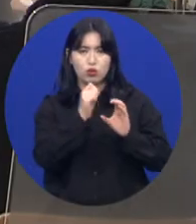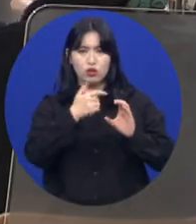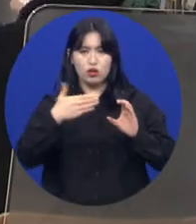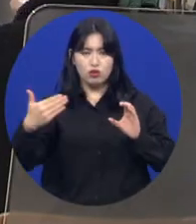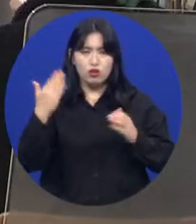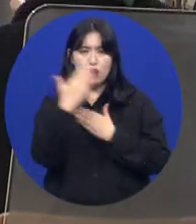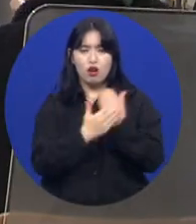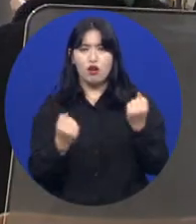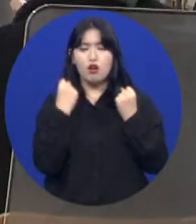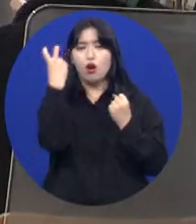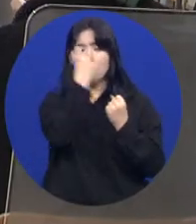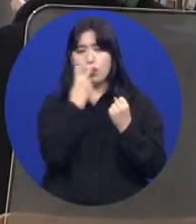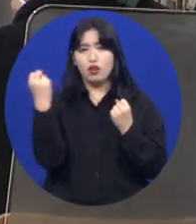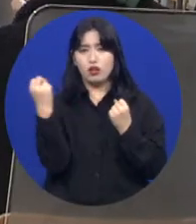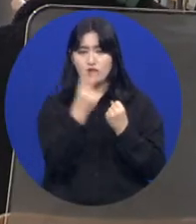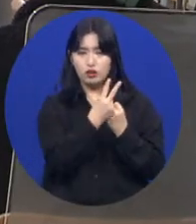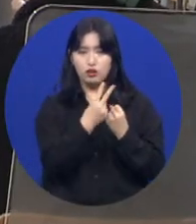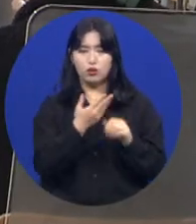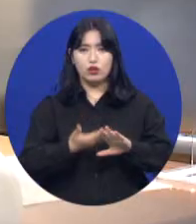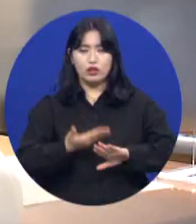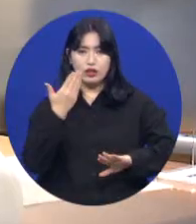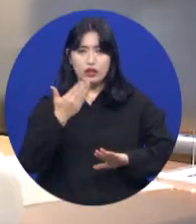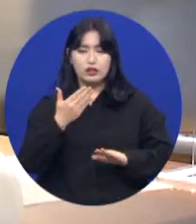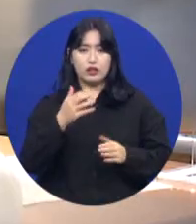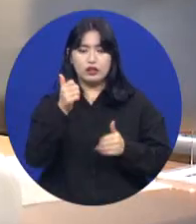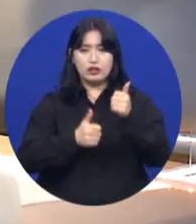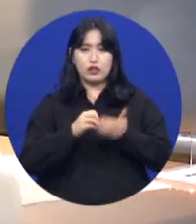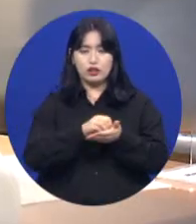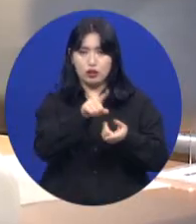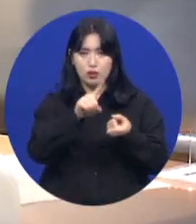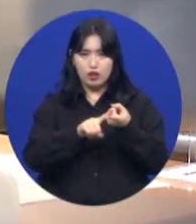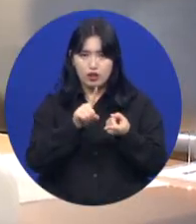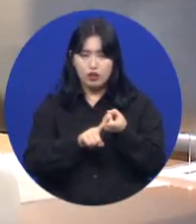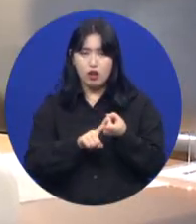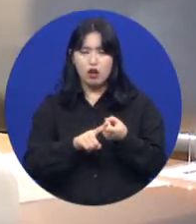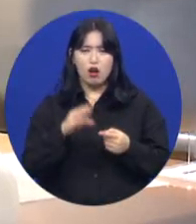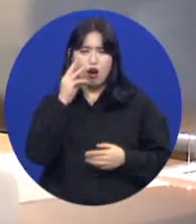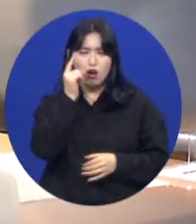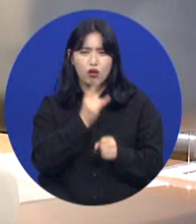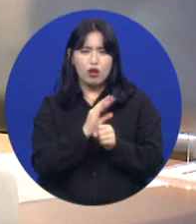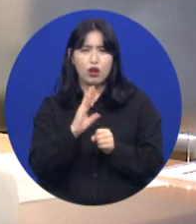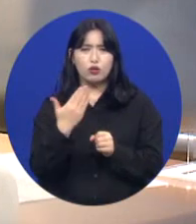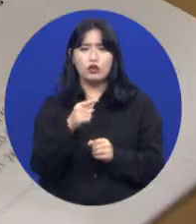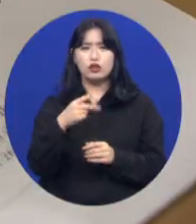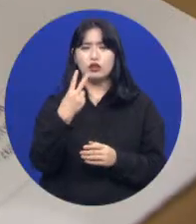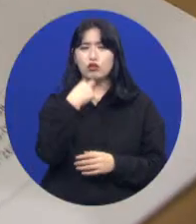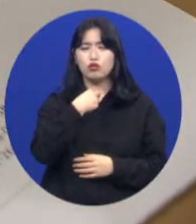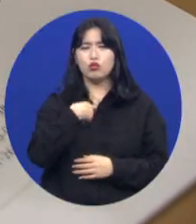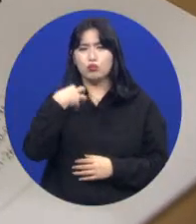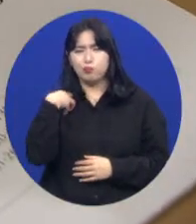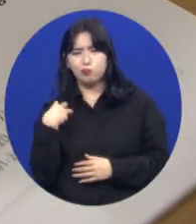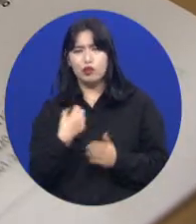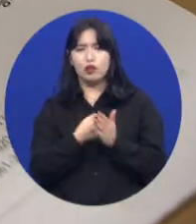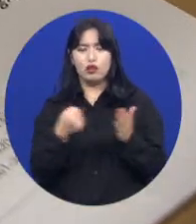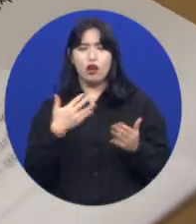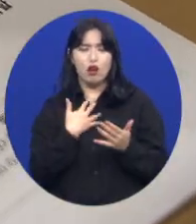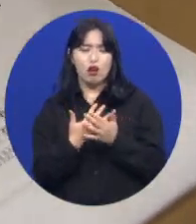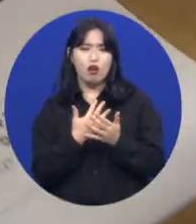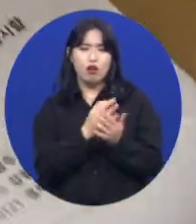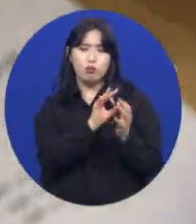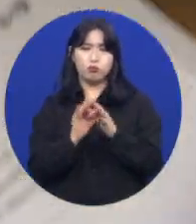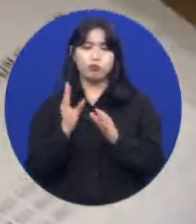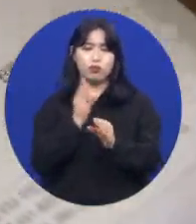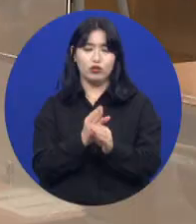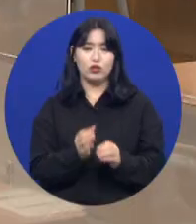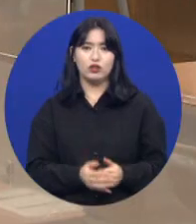코로나19로부터의 건강관리와 달라진 수능 환경에 적응해야 하는 이중의 부담 때문에 불안감을 감추지 못하고